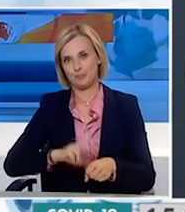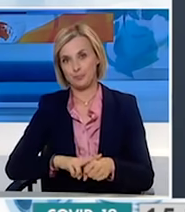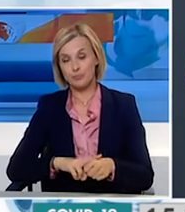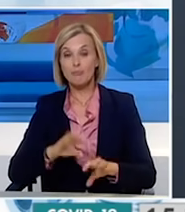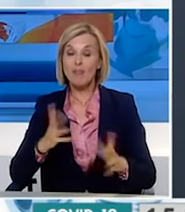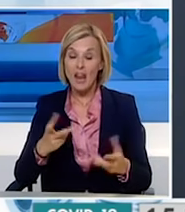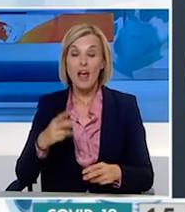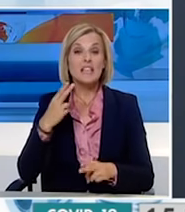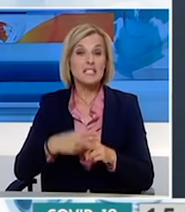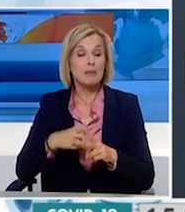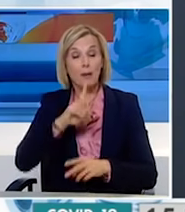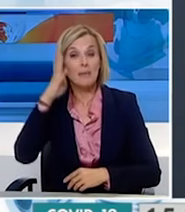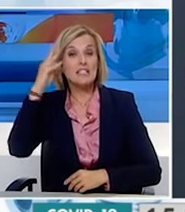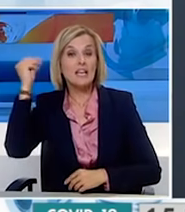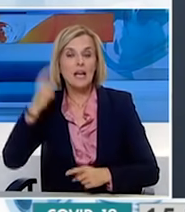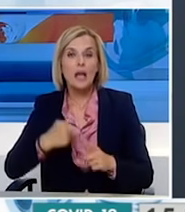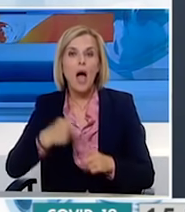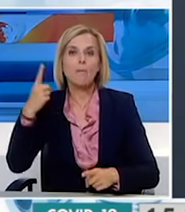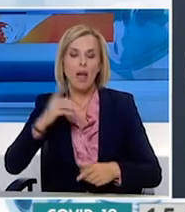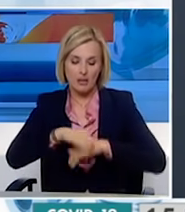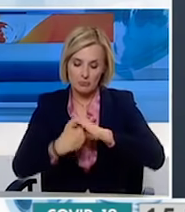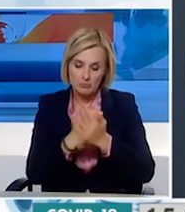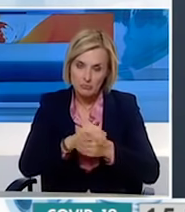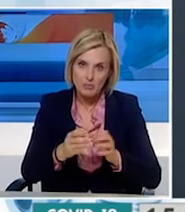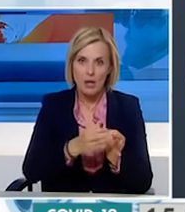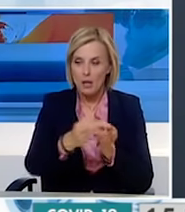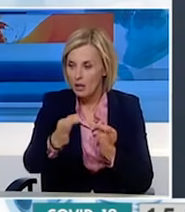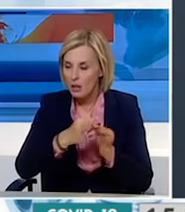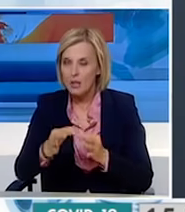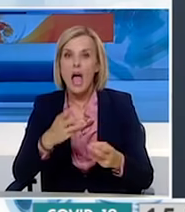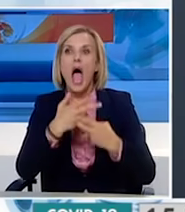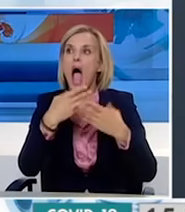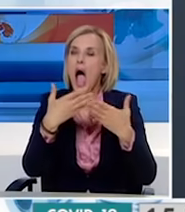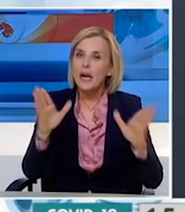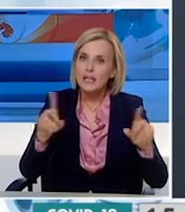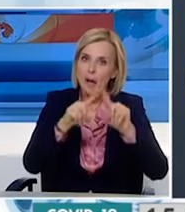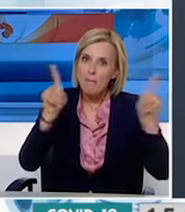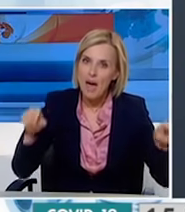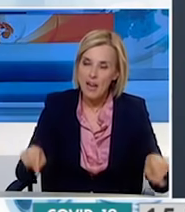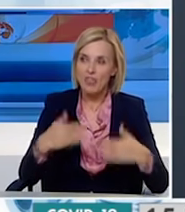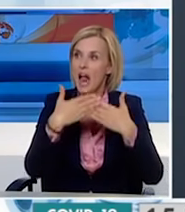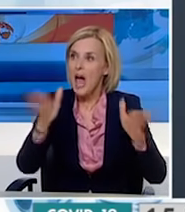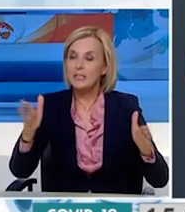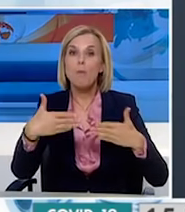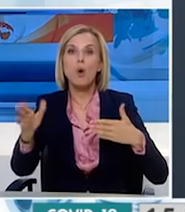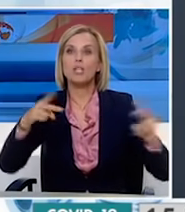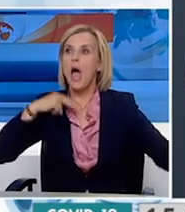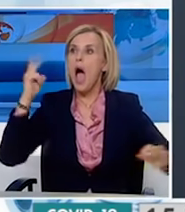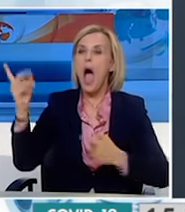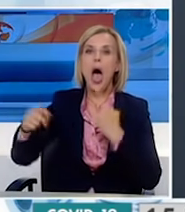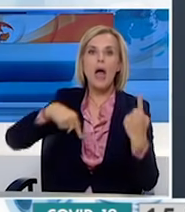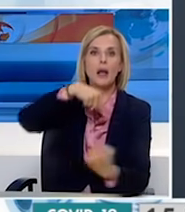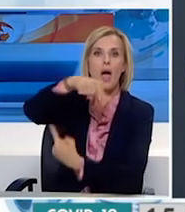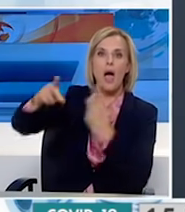τα υγιεινής, υγιεινή των χεριών, η απόσταση, η αναπνευστική υγιεινή, όσο καλύτερα τα τηρήσουμε, όσο περισσότερο τα τηρήσουμε,